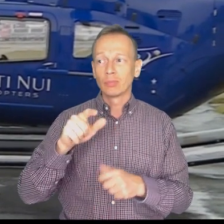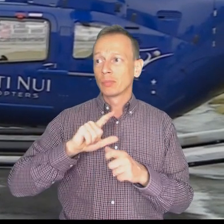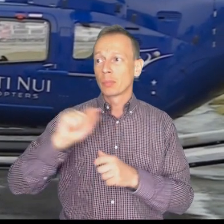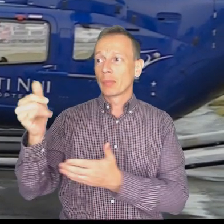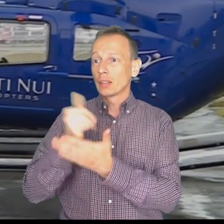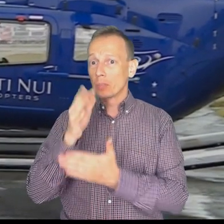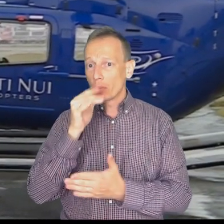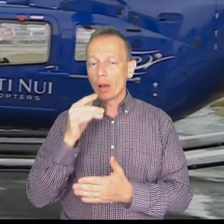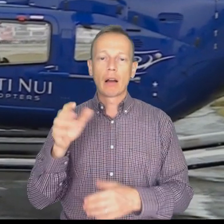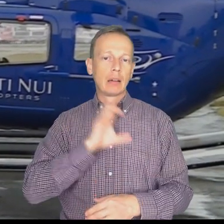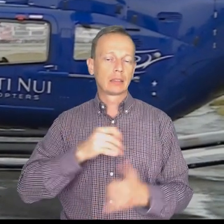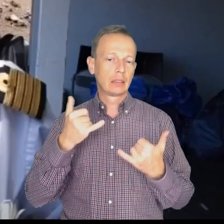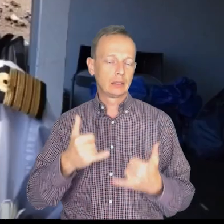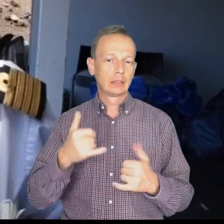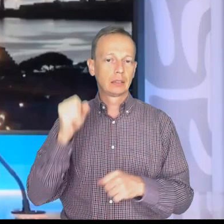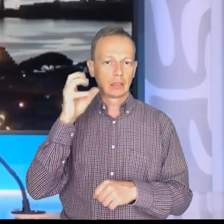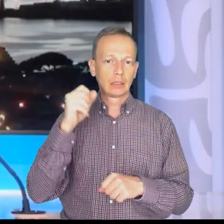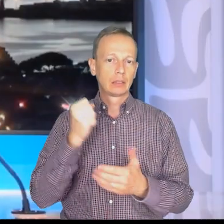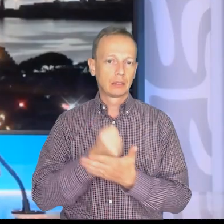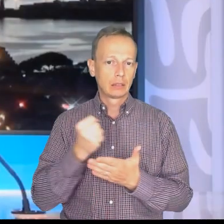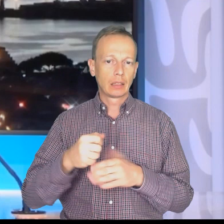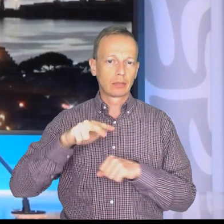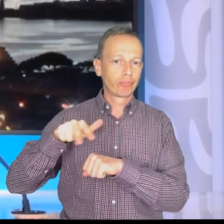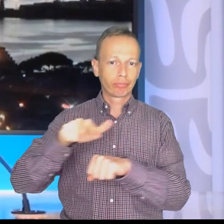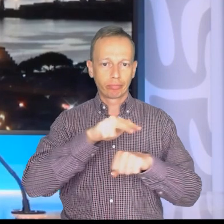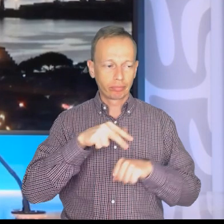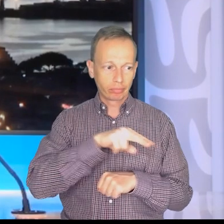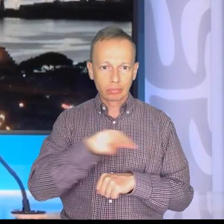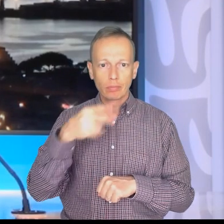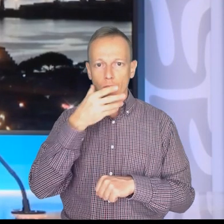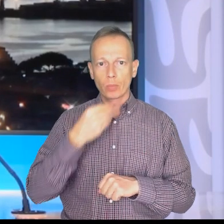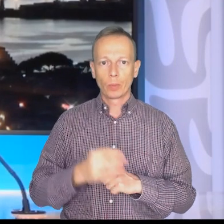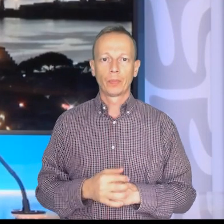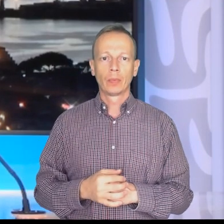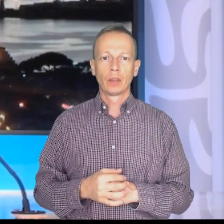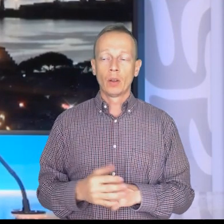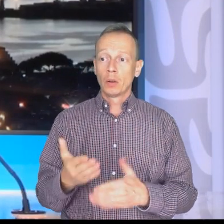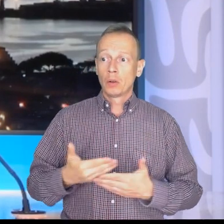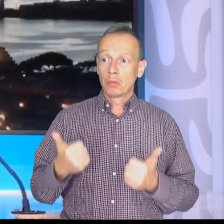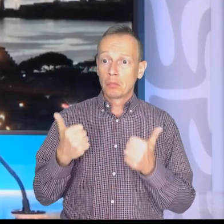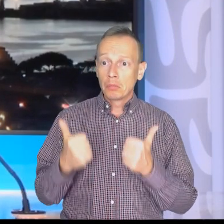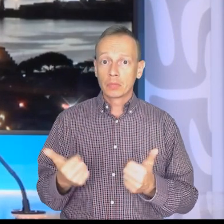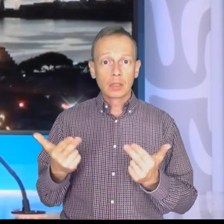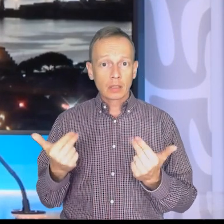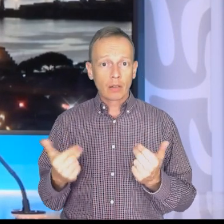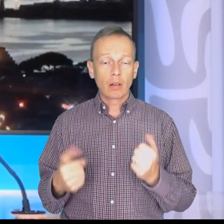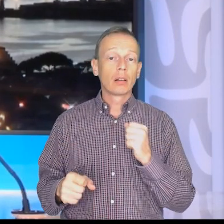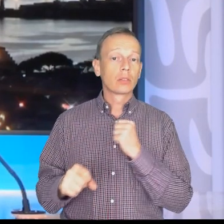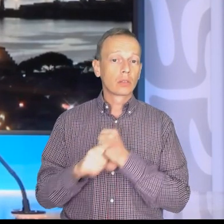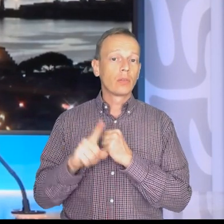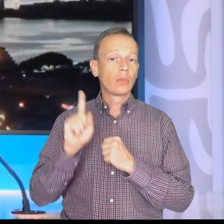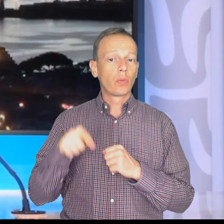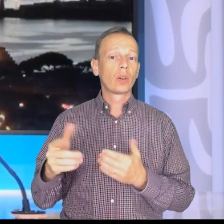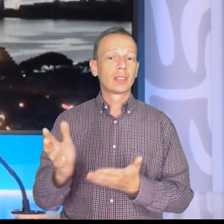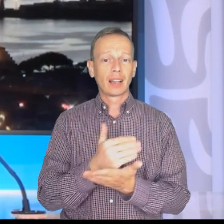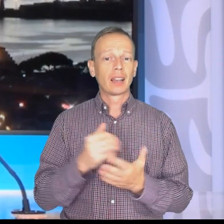le vol hélicoptère sur Tahiti qui est juste. Une bonne situation financière à la seule condition que les salariés soient désormais à